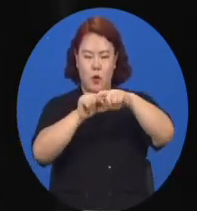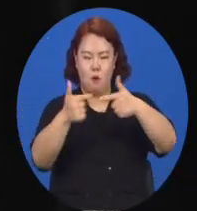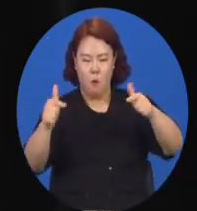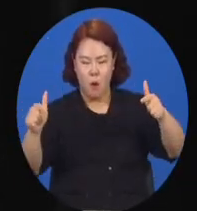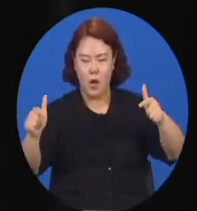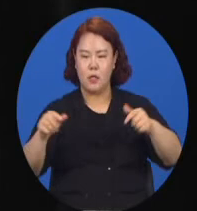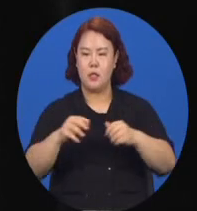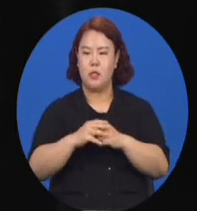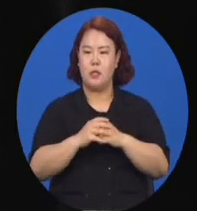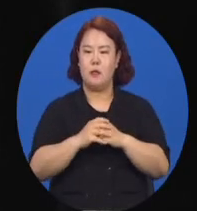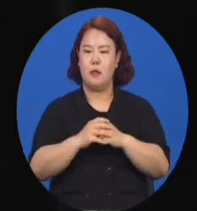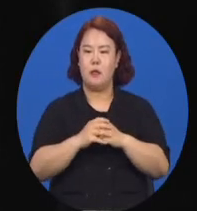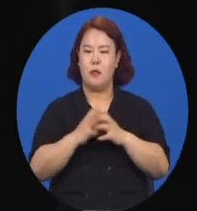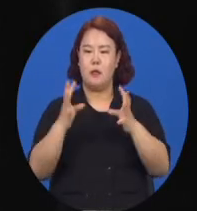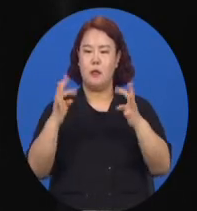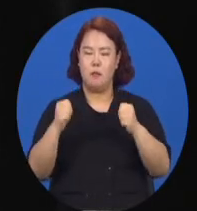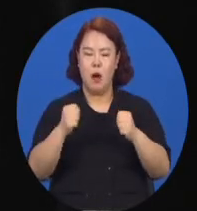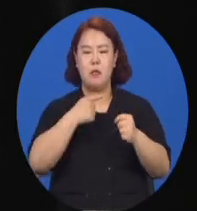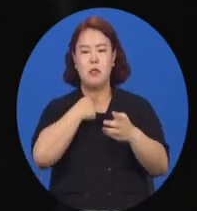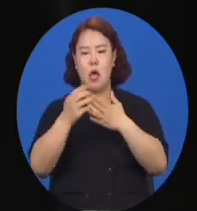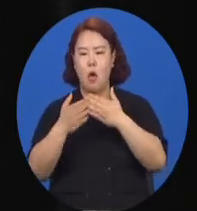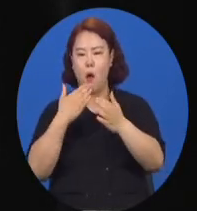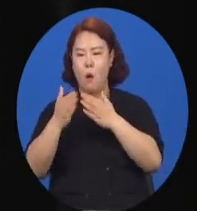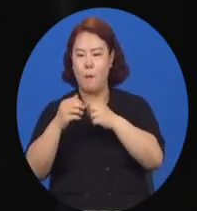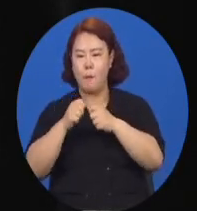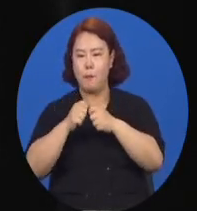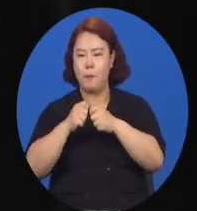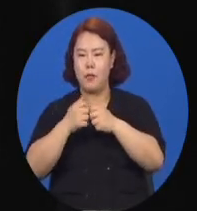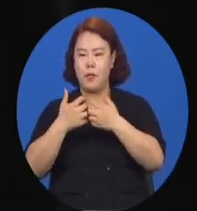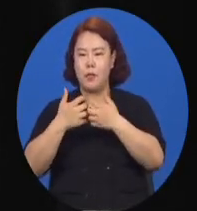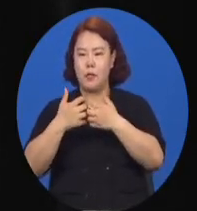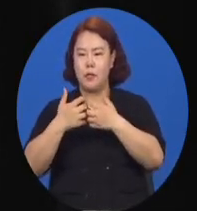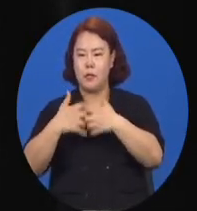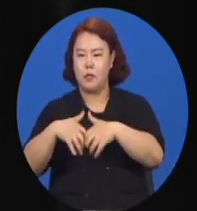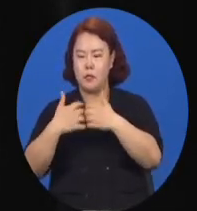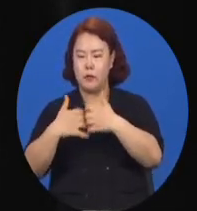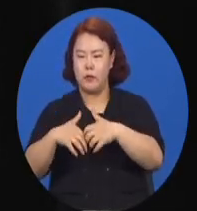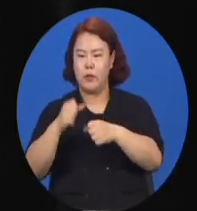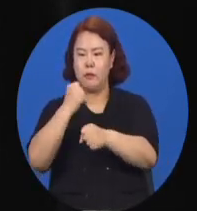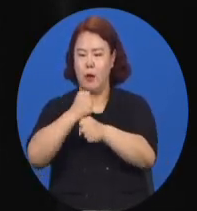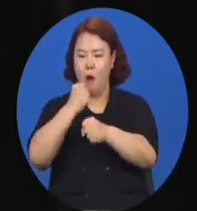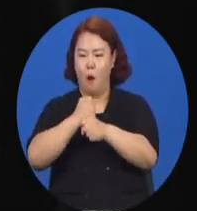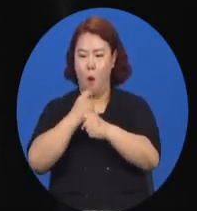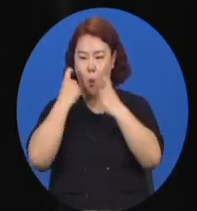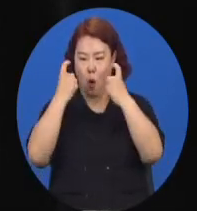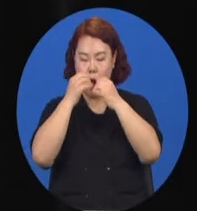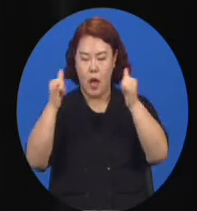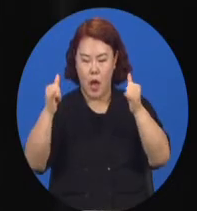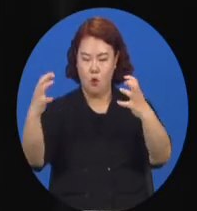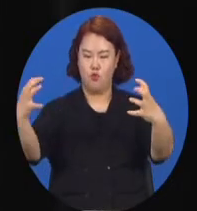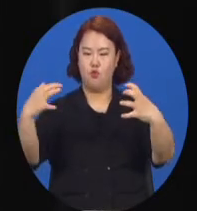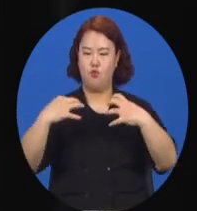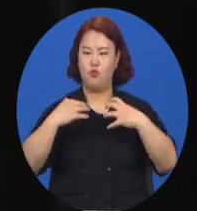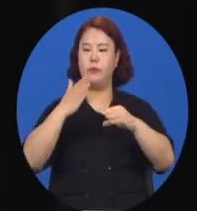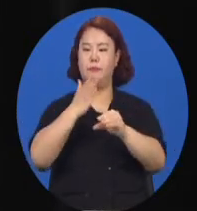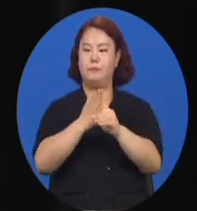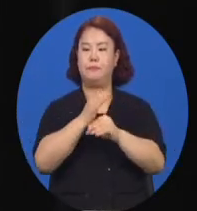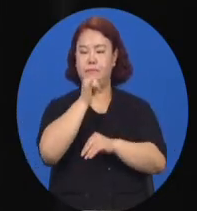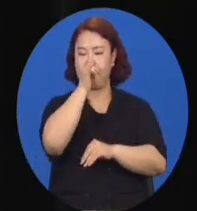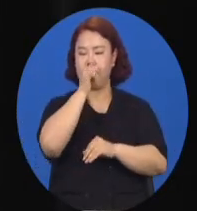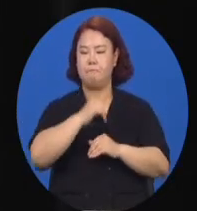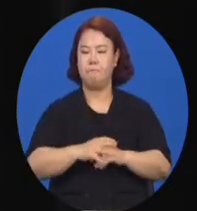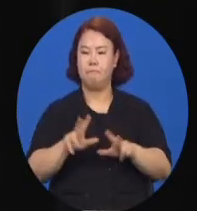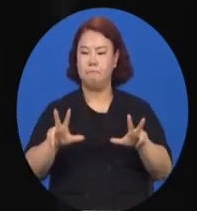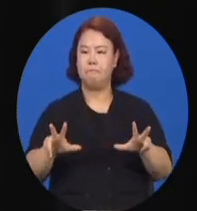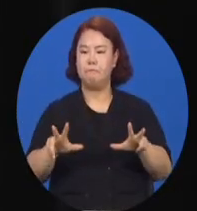많은 하태형 체험시설들이 하나하나 태어나면서 많은 관광객들이 우리 단양으로 몰려오고 있습니다.